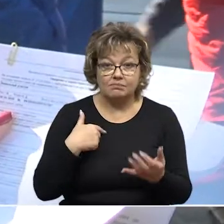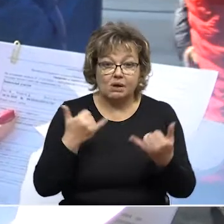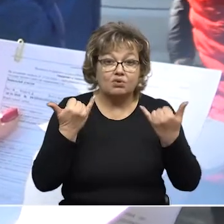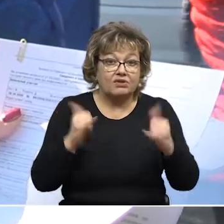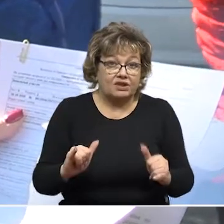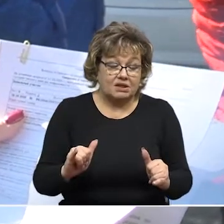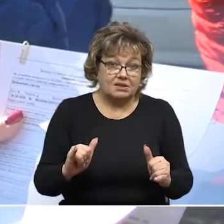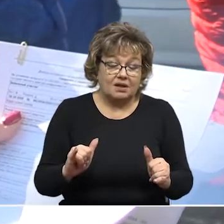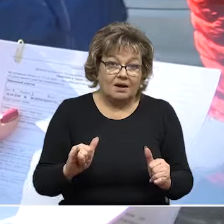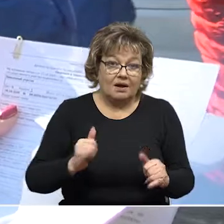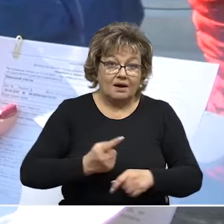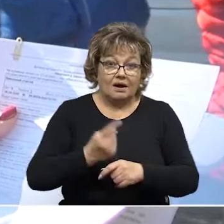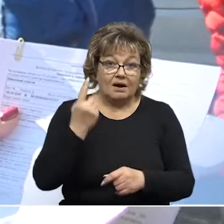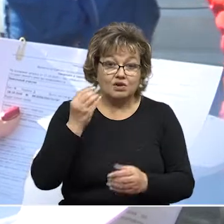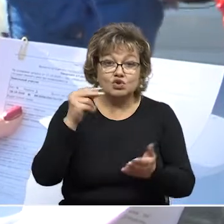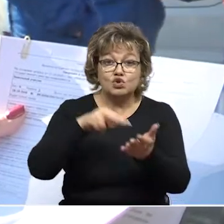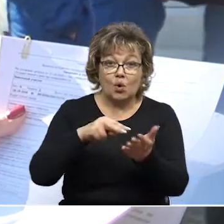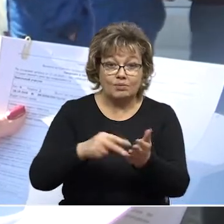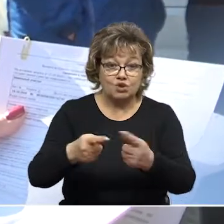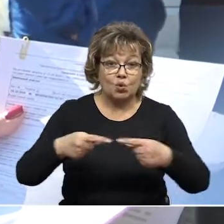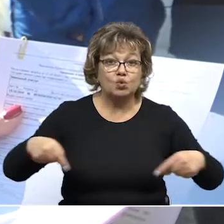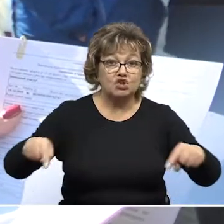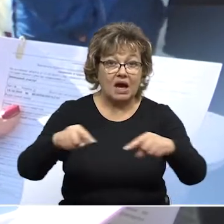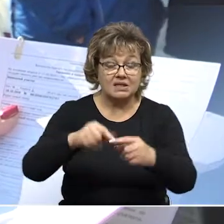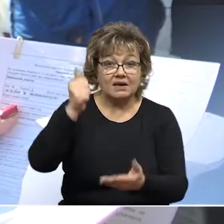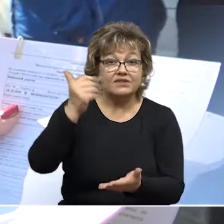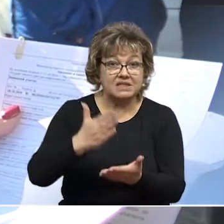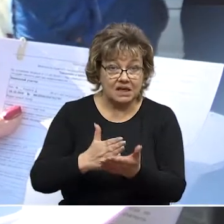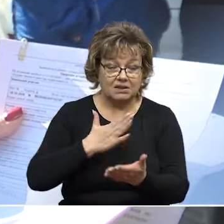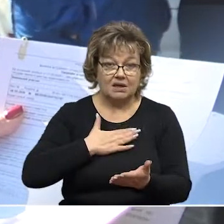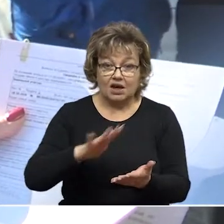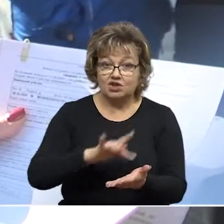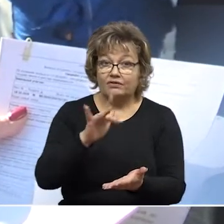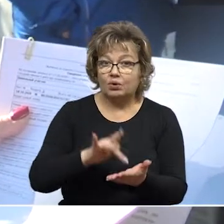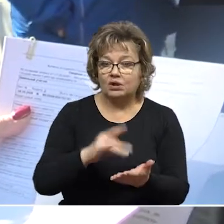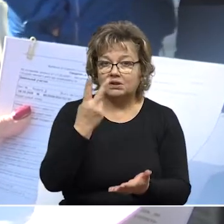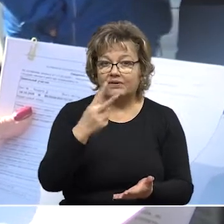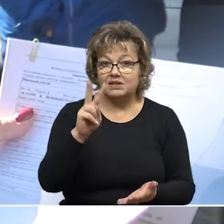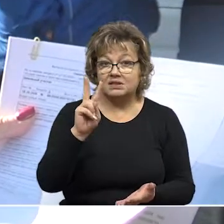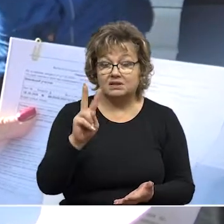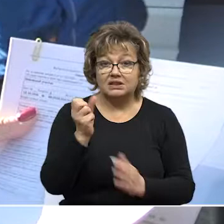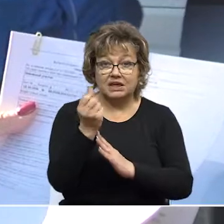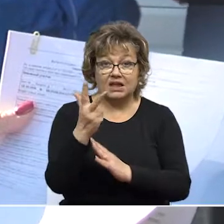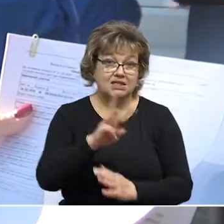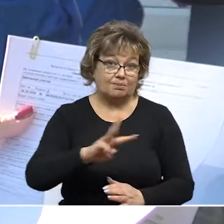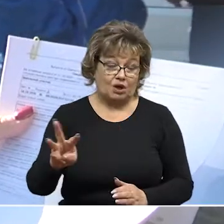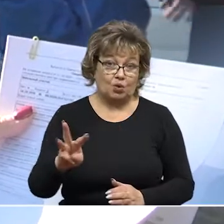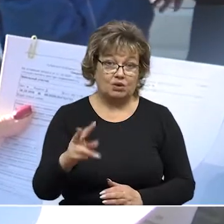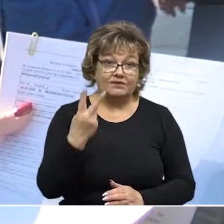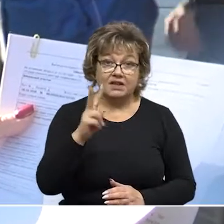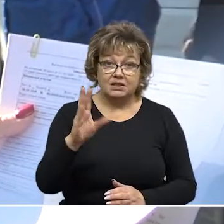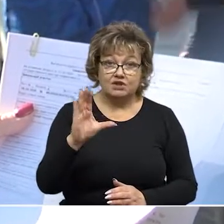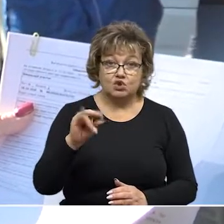первое удивление для нас – это кадастровая стоимость участка в центре нашего города – 22 сотки, 13